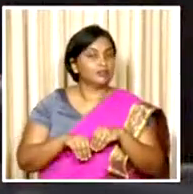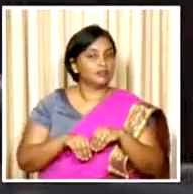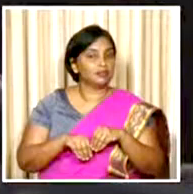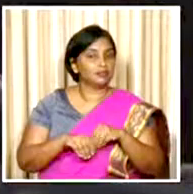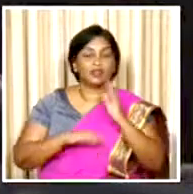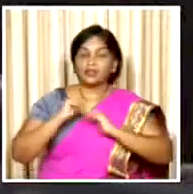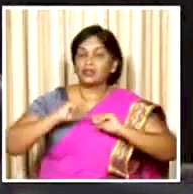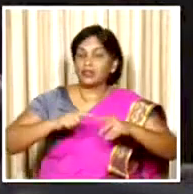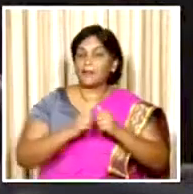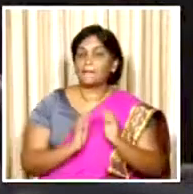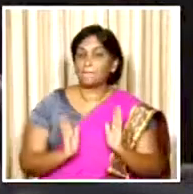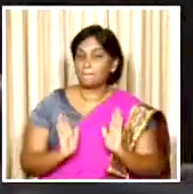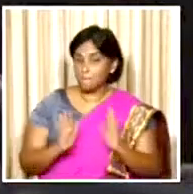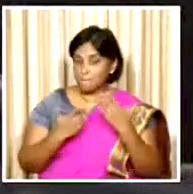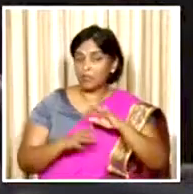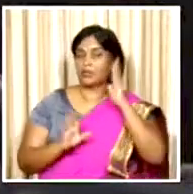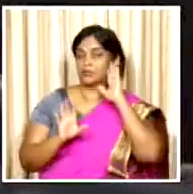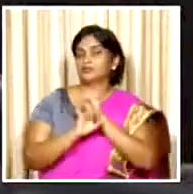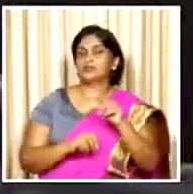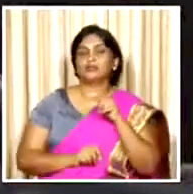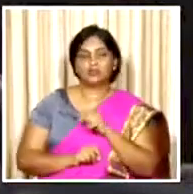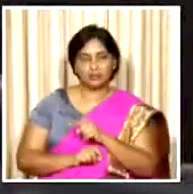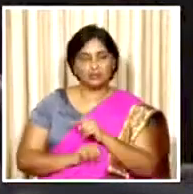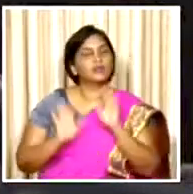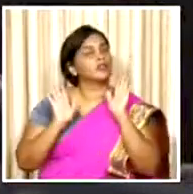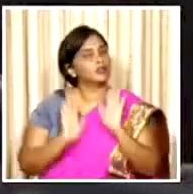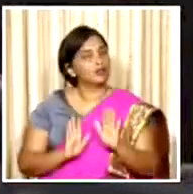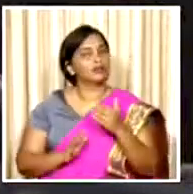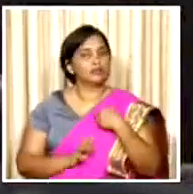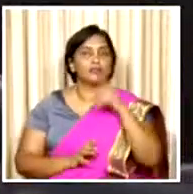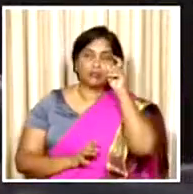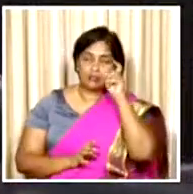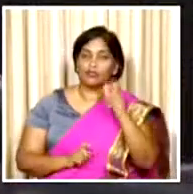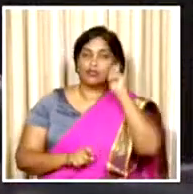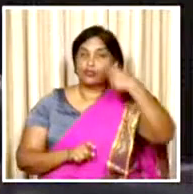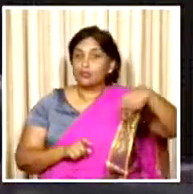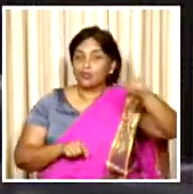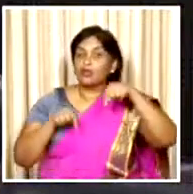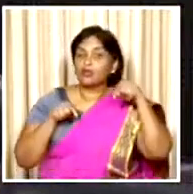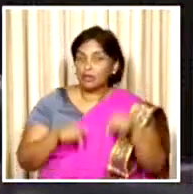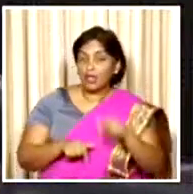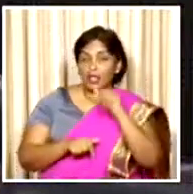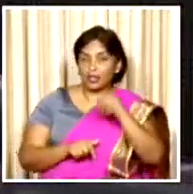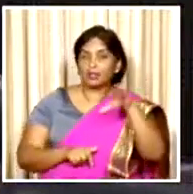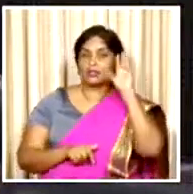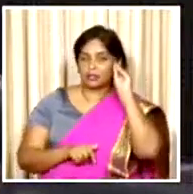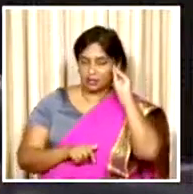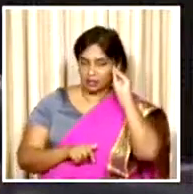මැතිවරණ ක්‍රියාවලිය ආරම්භ කිරීමට කරපු ප්‍රකාශයක්. නමුත් අපි බලමු ජනතාව මේ වෙනකොට ඇත්ත තේරුම් අරගෙන